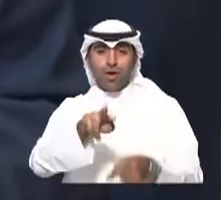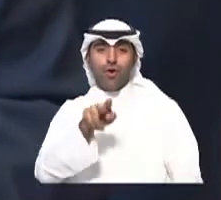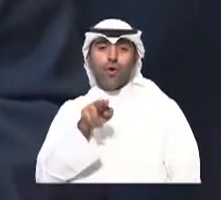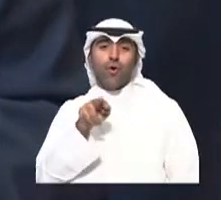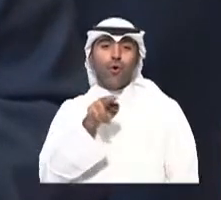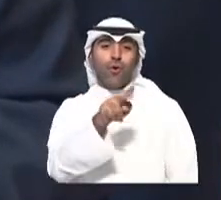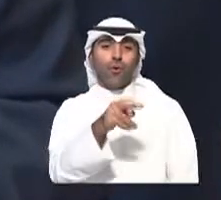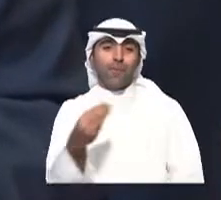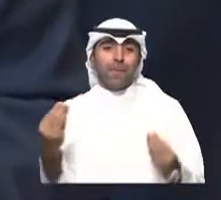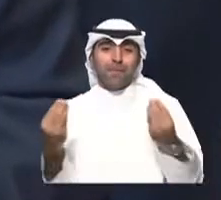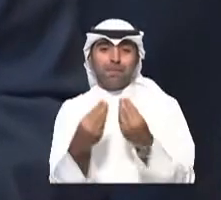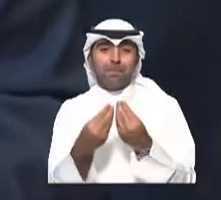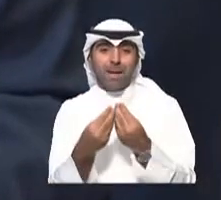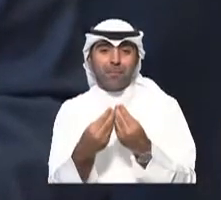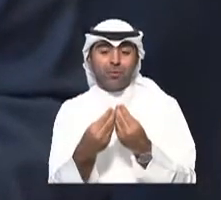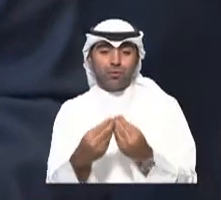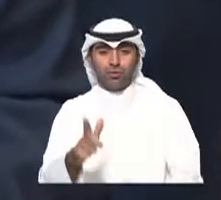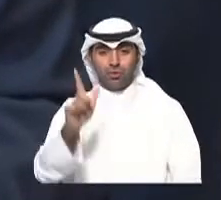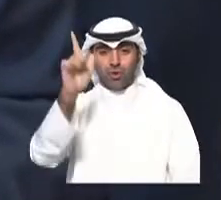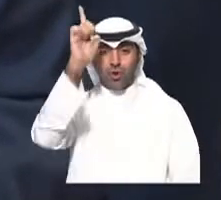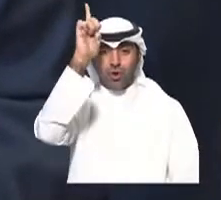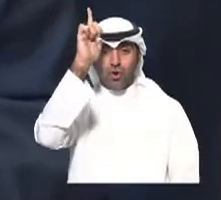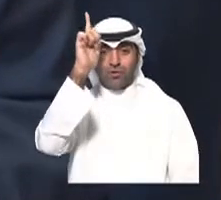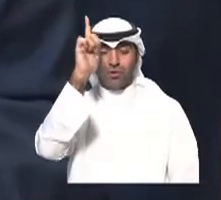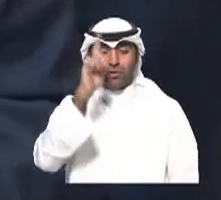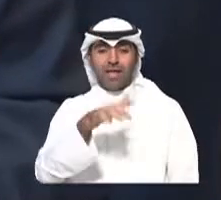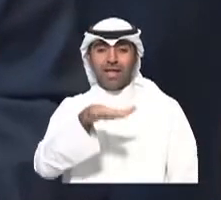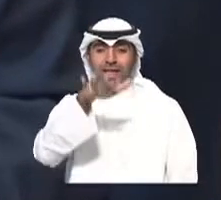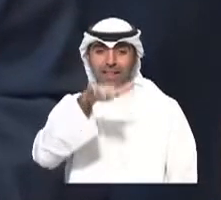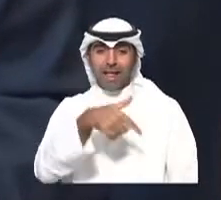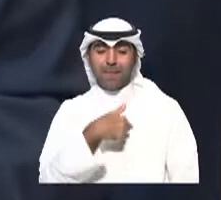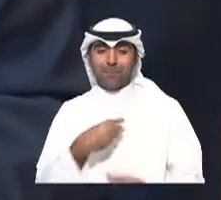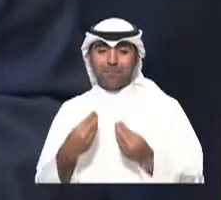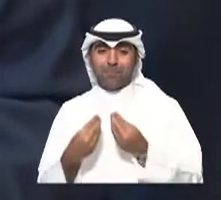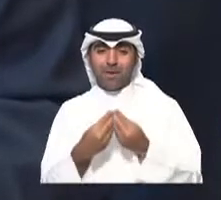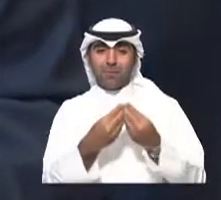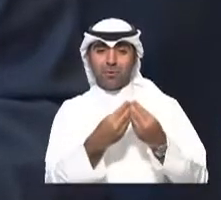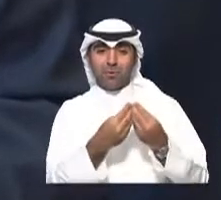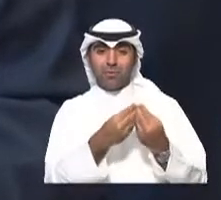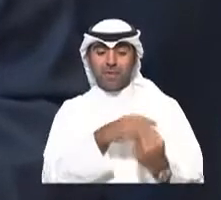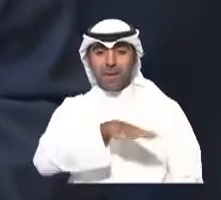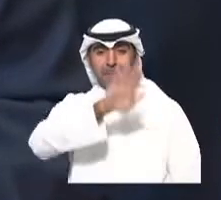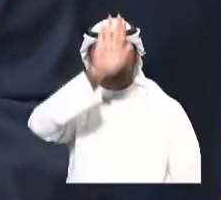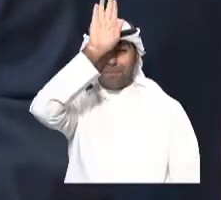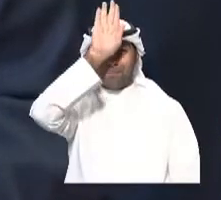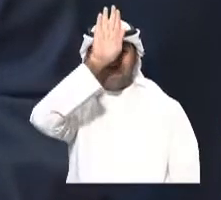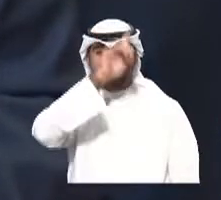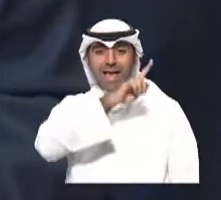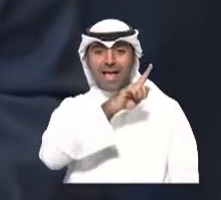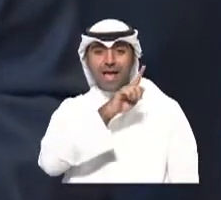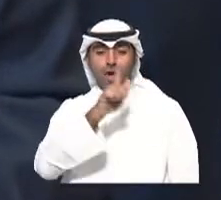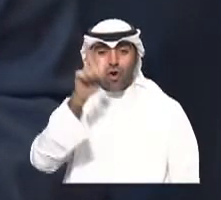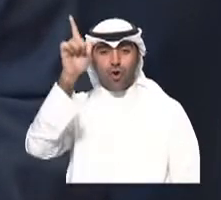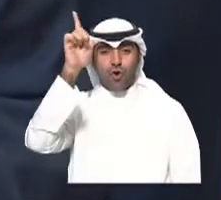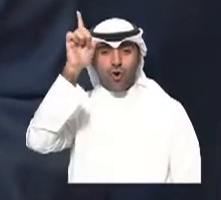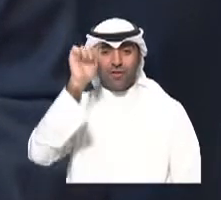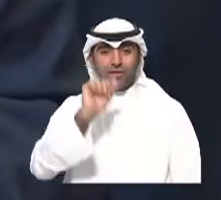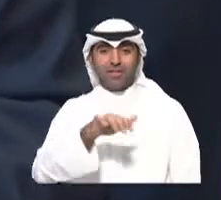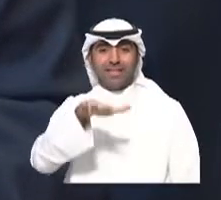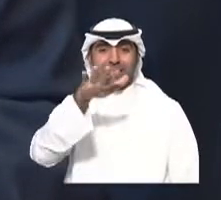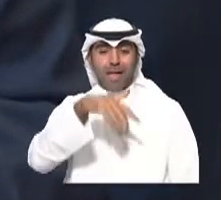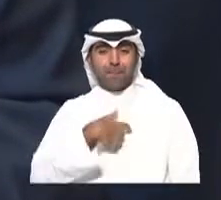المملكة الأردنية الهاشمية بقيادة جلالة الملك عبد الله، وهو